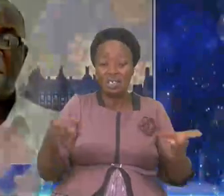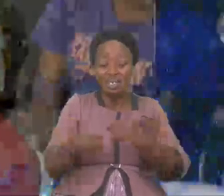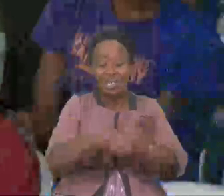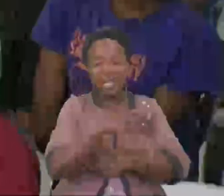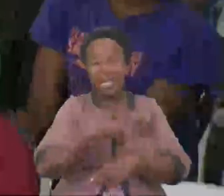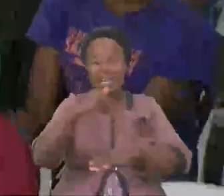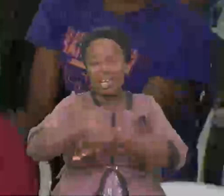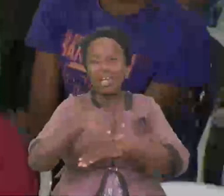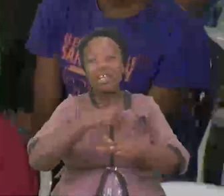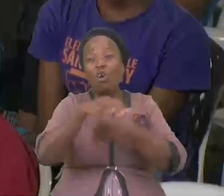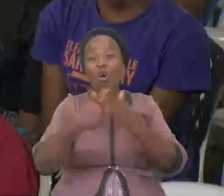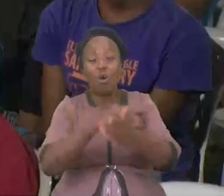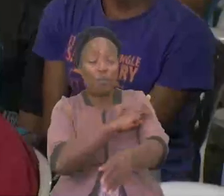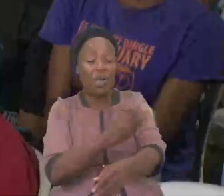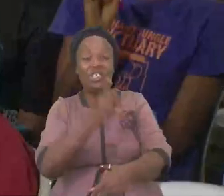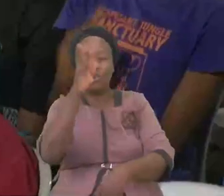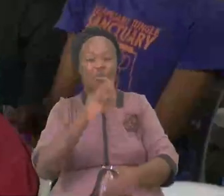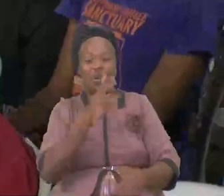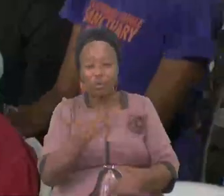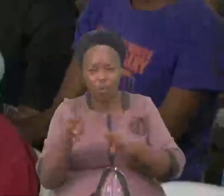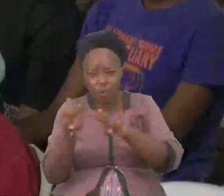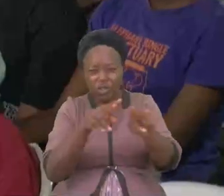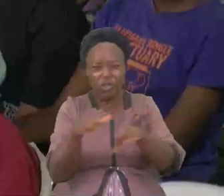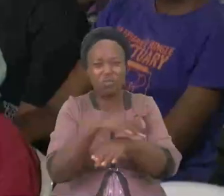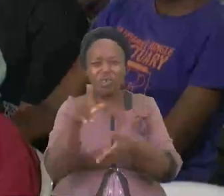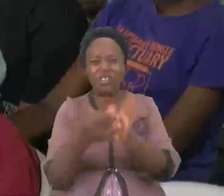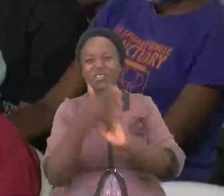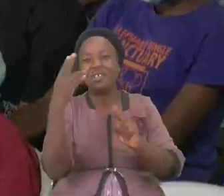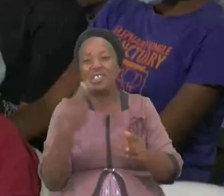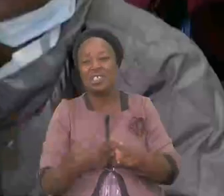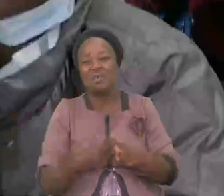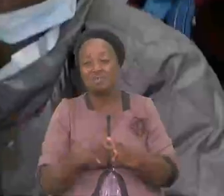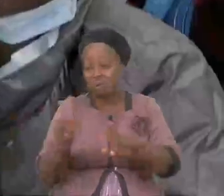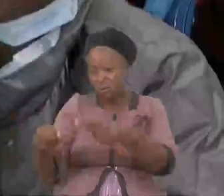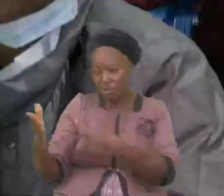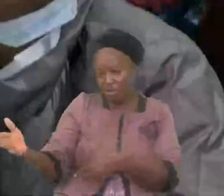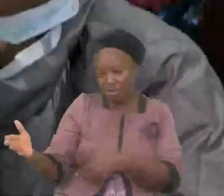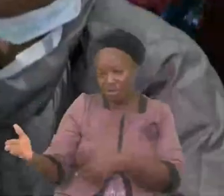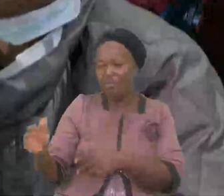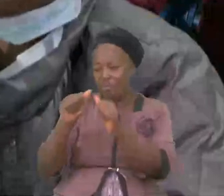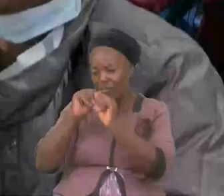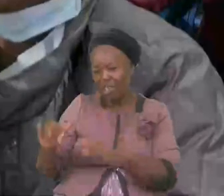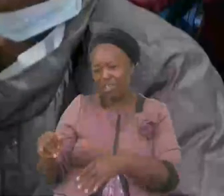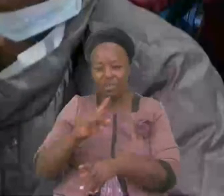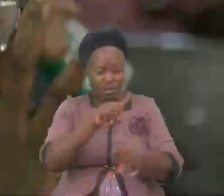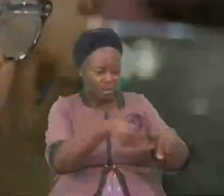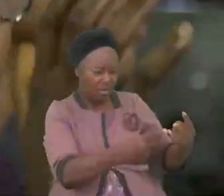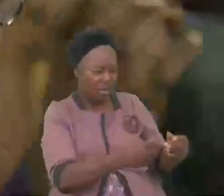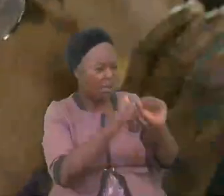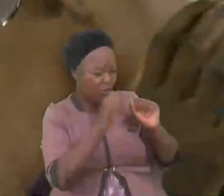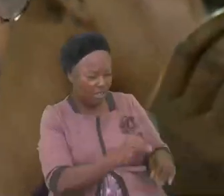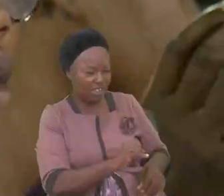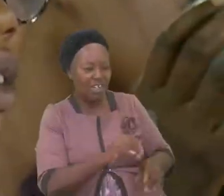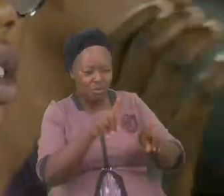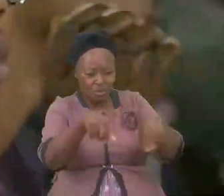et jour, le Dieu Tout-Puissant veillera sur toi. Tu vas à gauche, bénédiction. Tu vas de